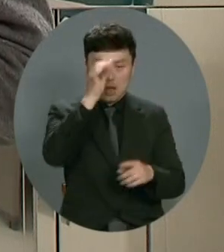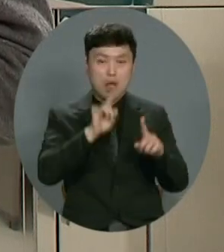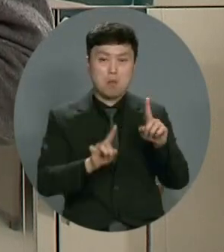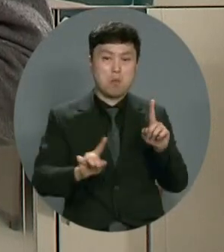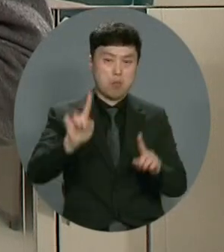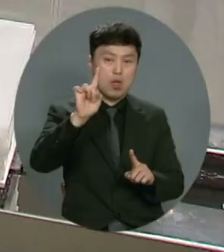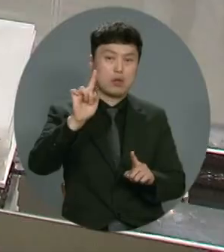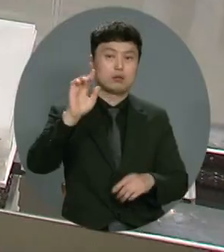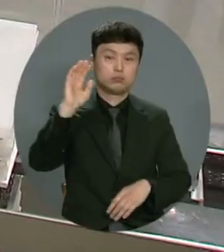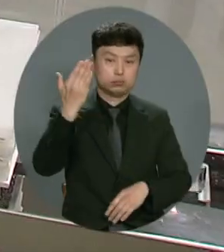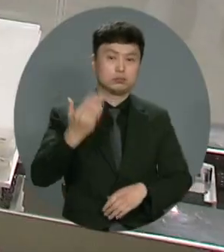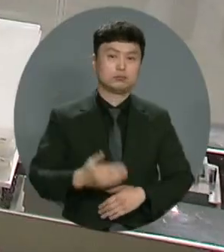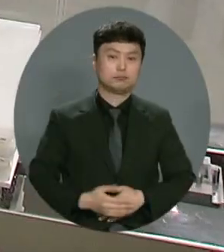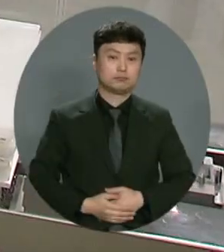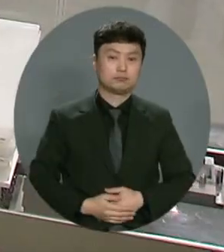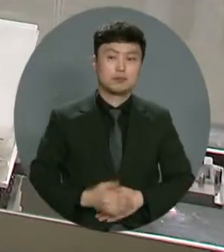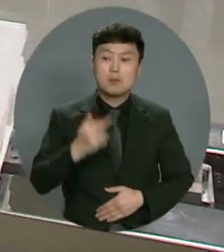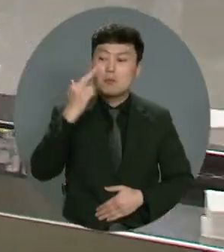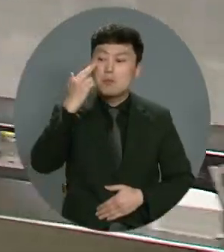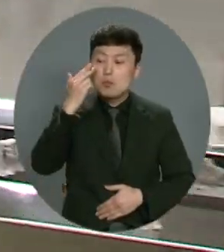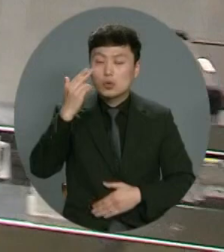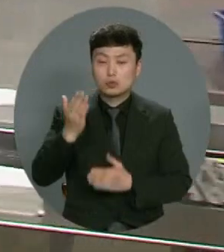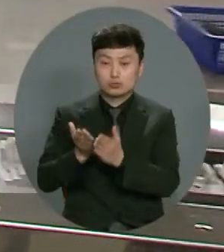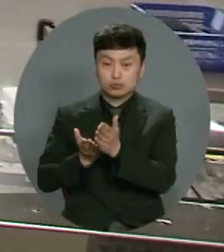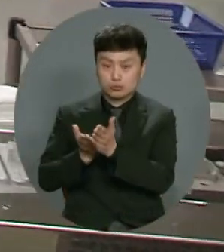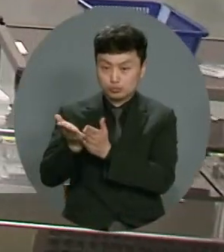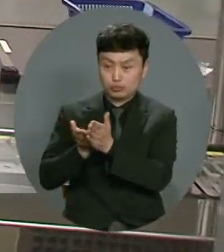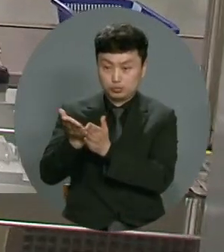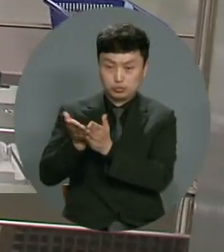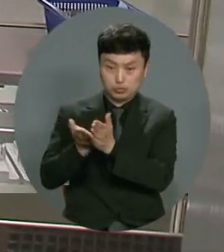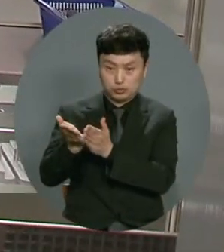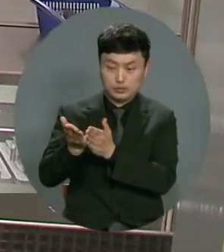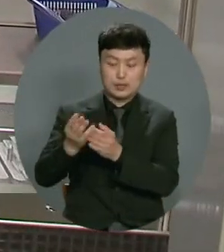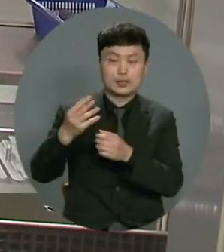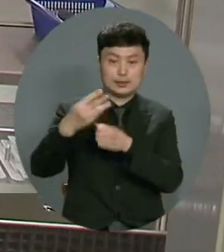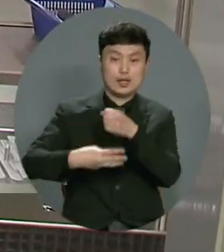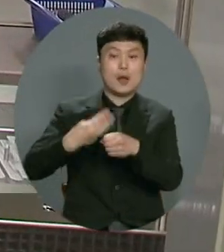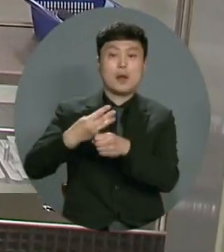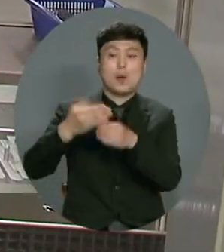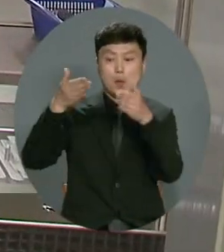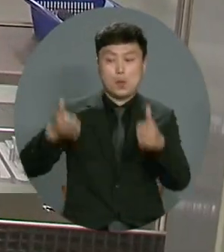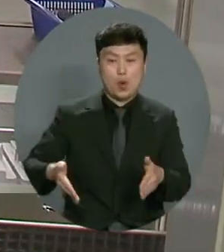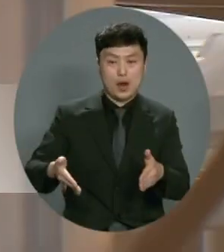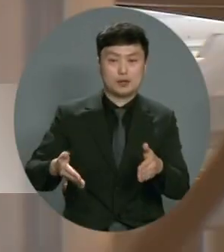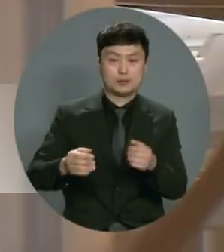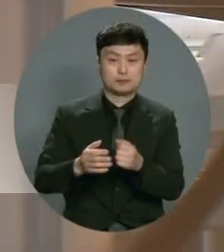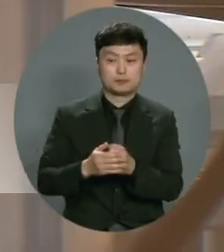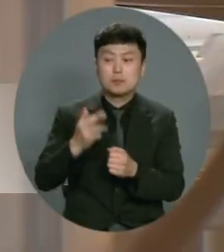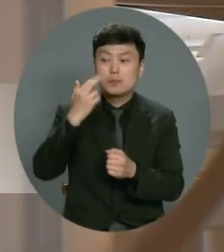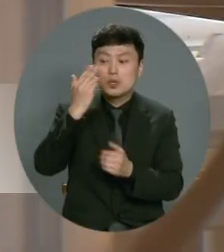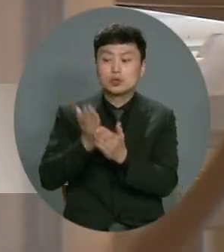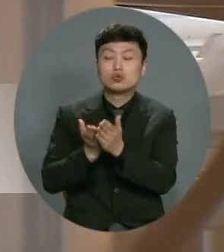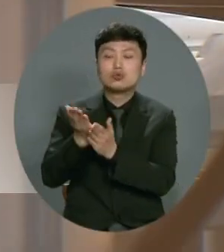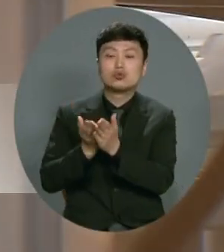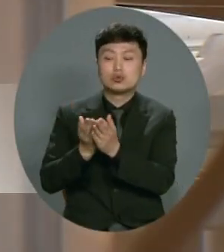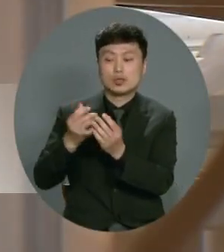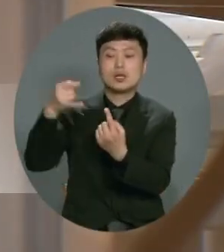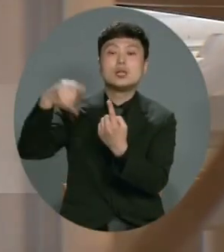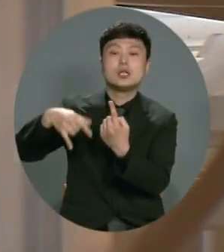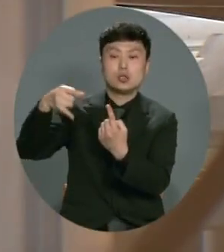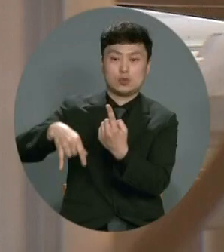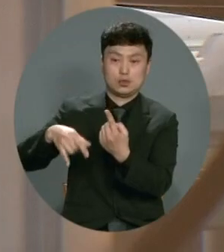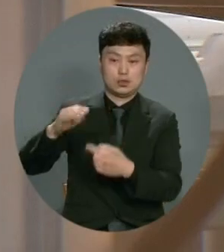인정받고 있습니다. 미국 시장도 꾸준히 공략하면서 3년 연속 국내 기업 가운데 미국 수출 1위를